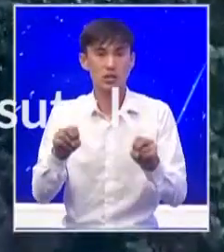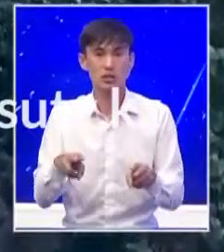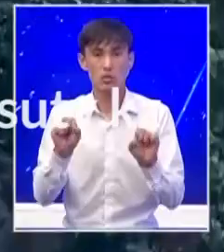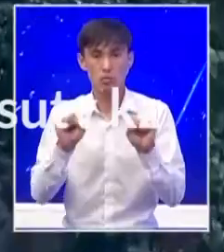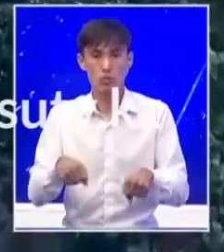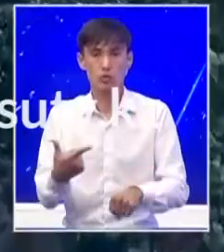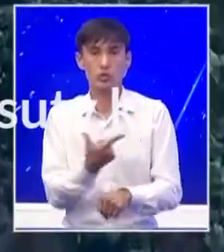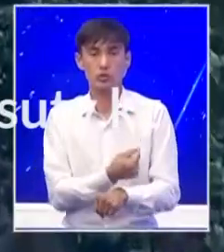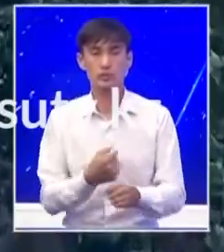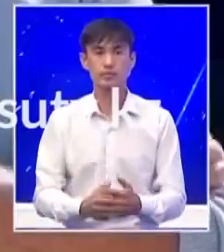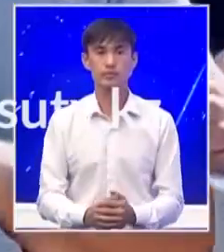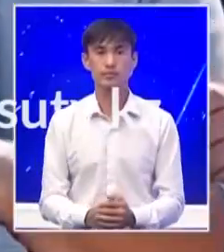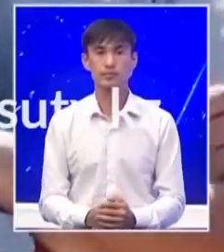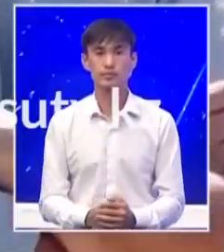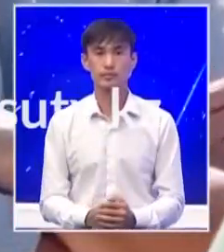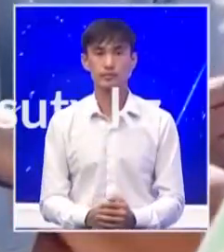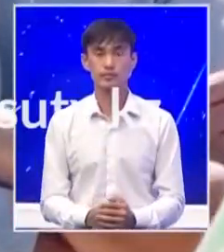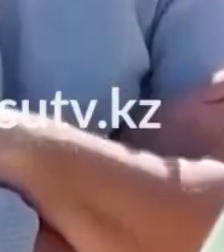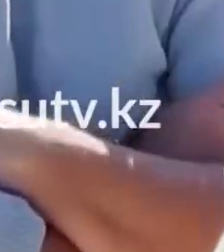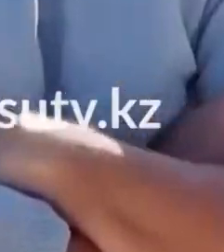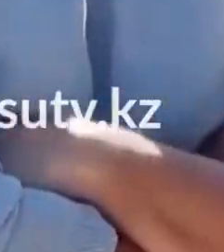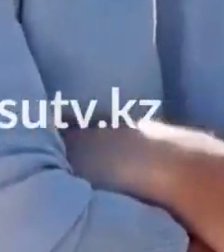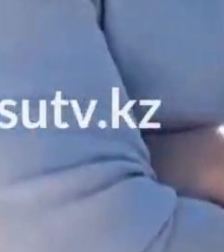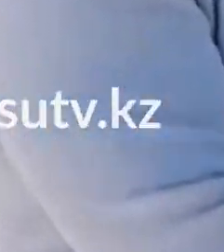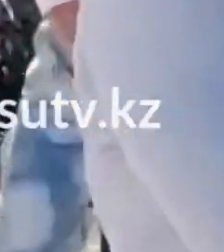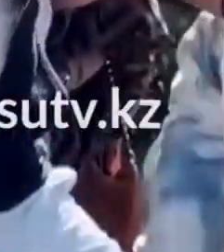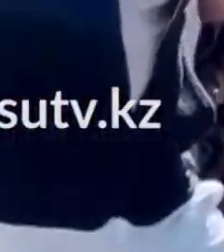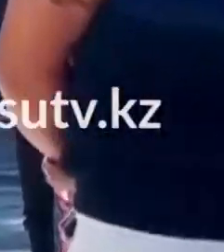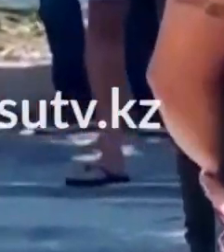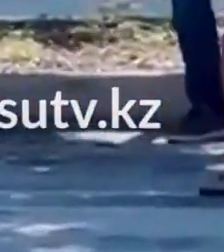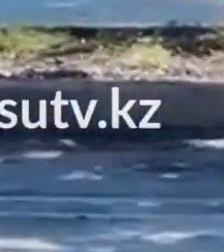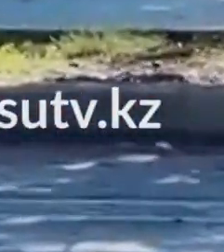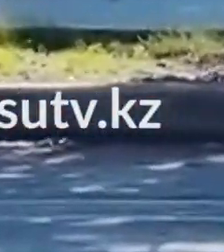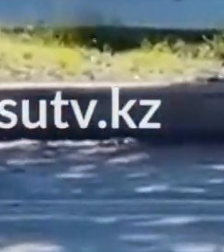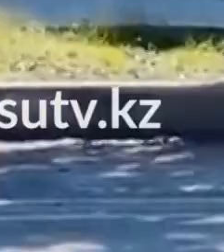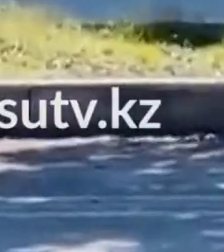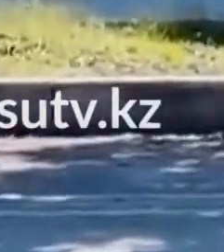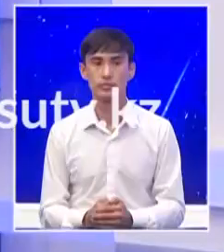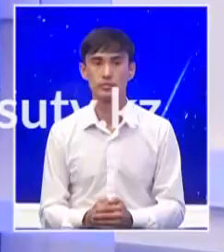қолдануға рұқсат етілген. Жаһан жаңалықтарын ғаламтор ақпараттары негізінде дайындаған Аяулым Сансызбаева.